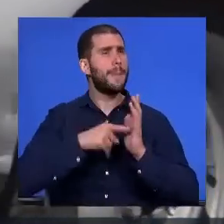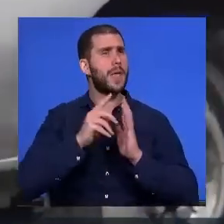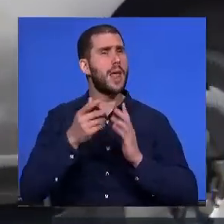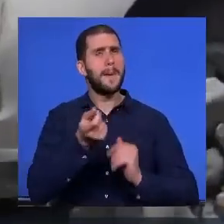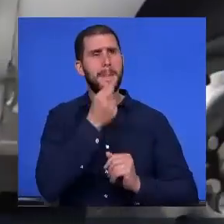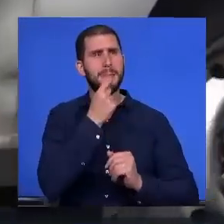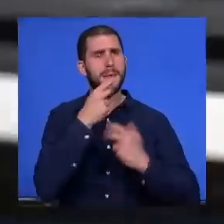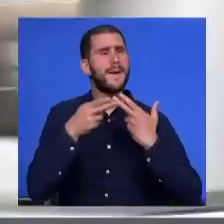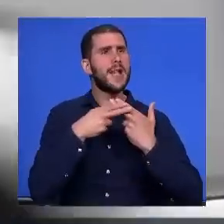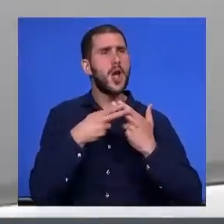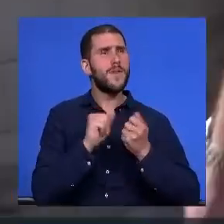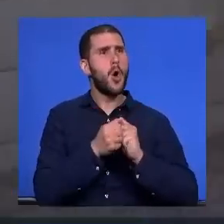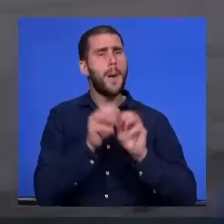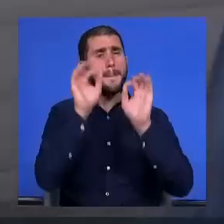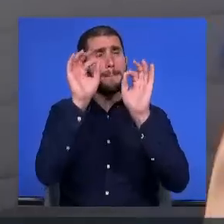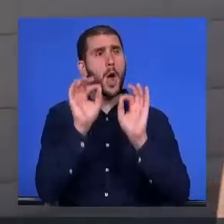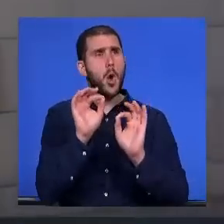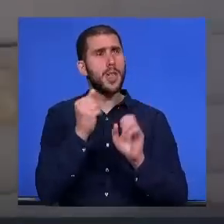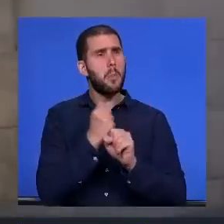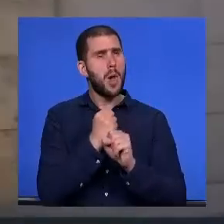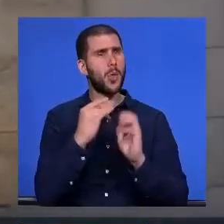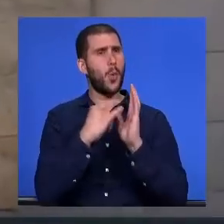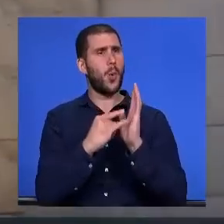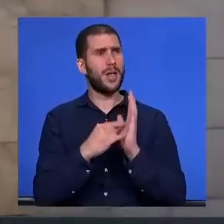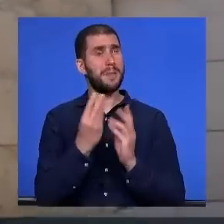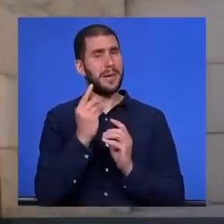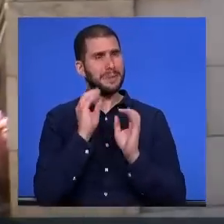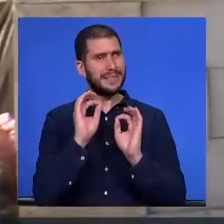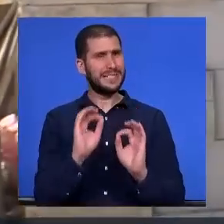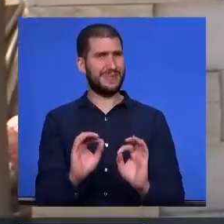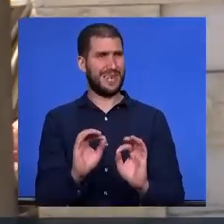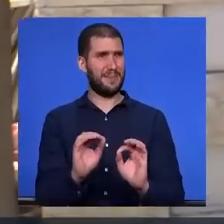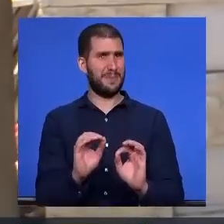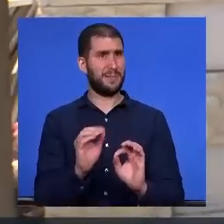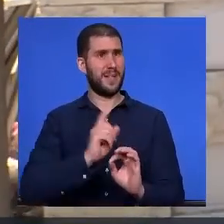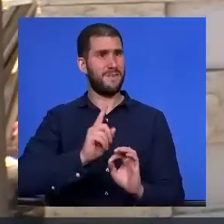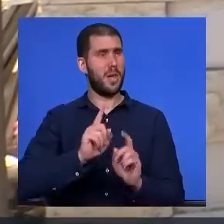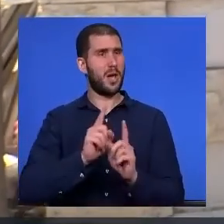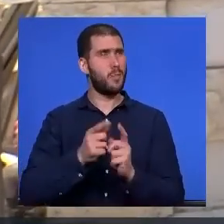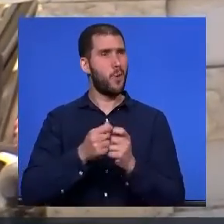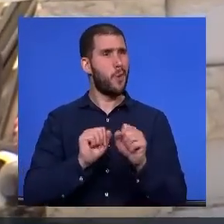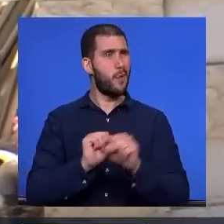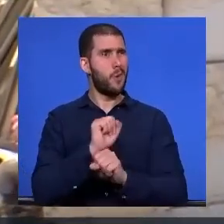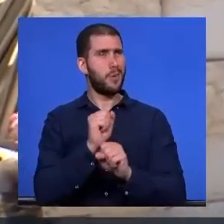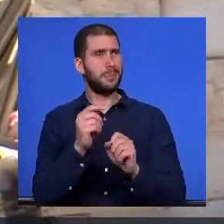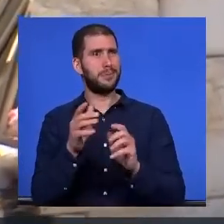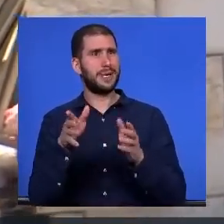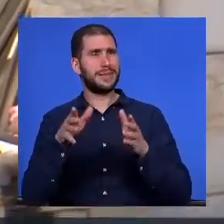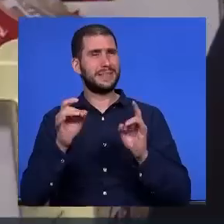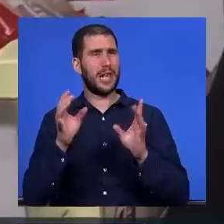מרקחת קרוב או על מקולת שפועלת כחוק ועם מחירים סבירים ולא כתנועת מחתרת מהסלון של